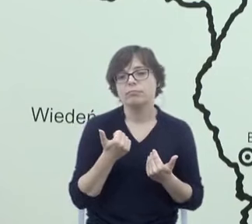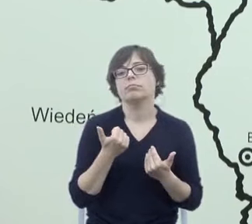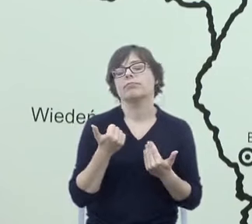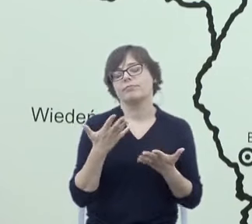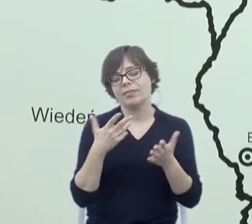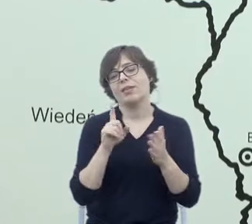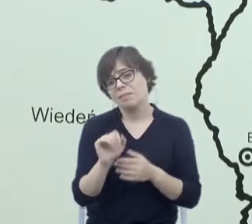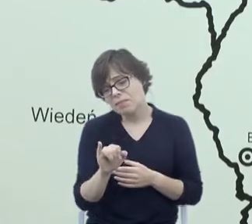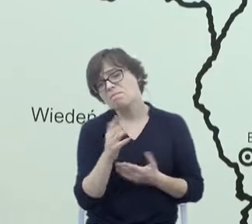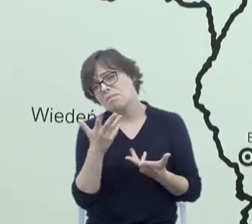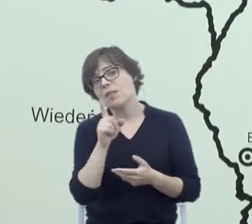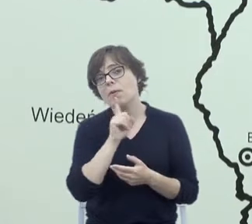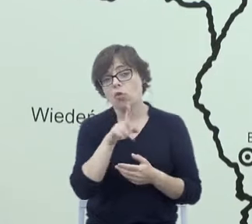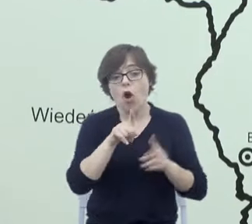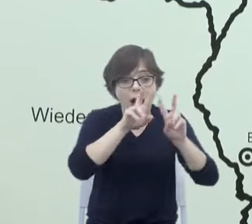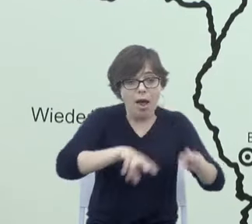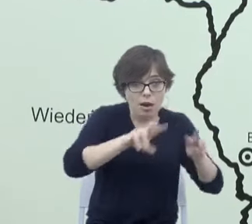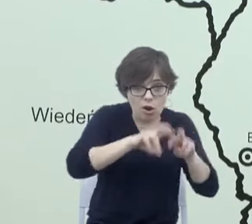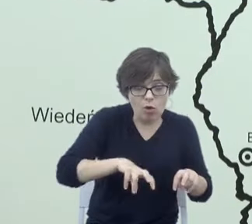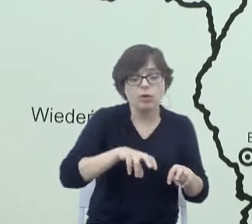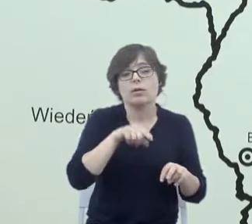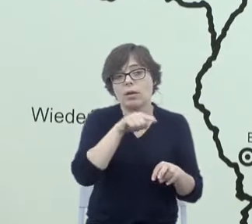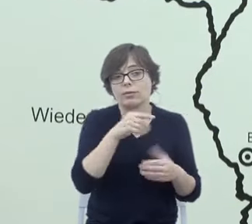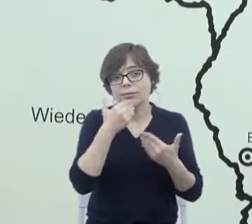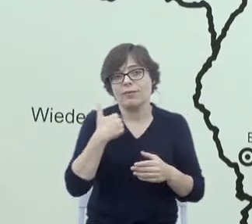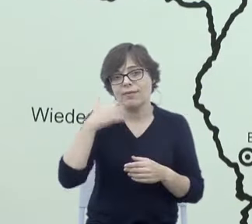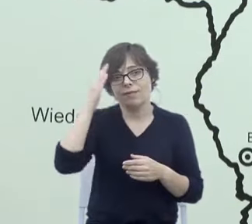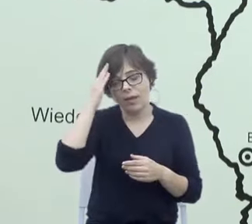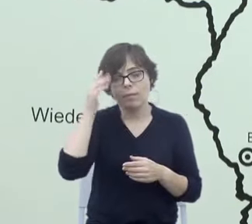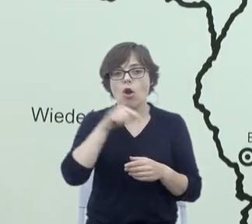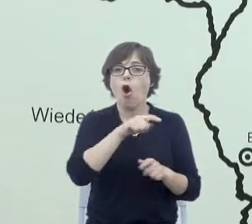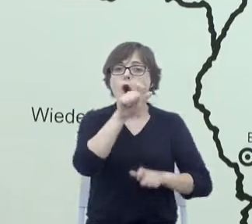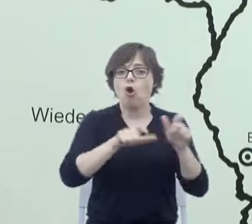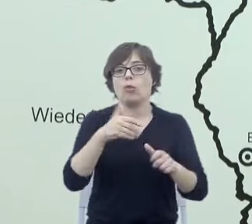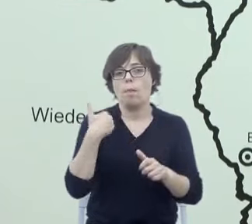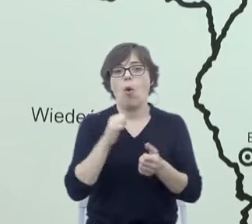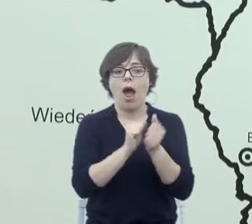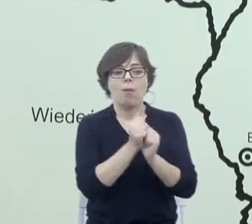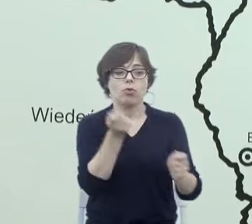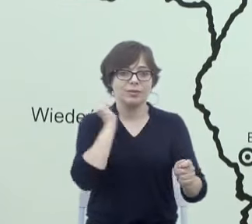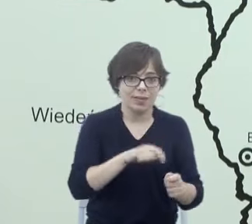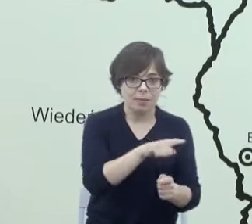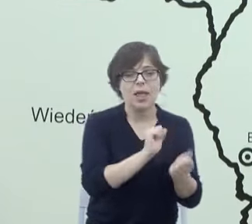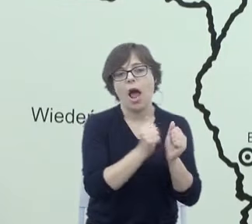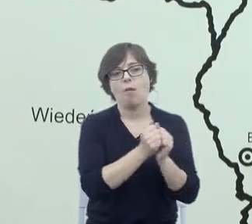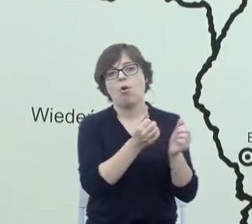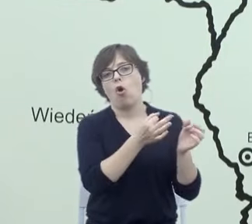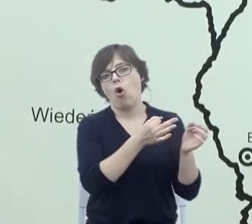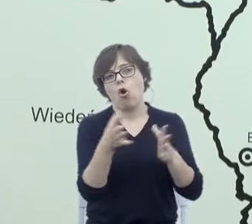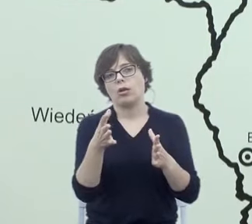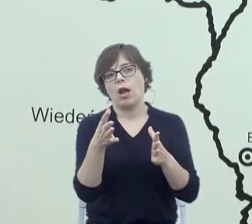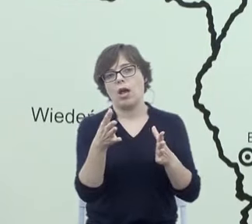z tych archeologii, że no te osoby no, albo zabito, albo pogrzebano od razu, ale raczej